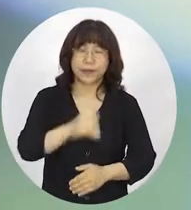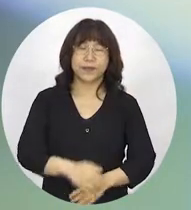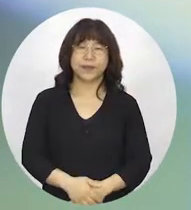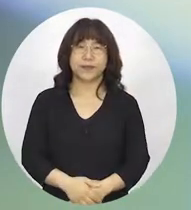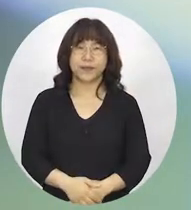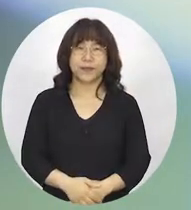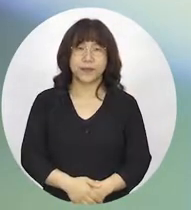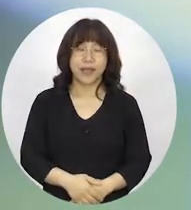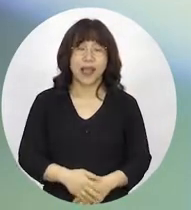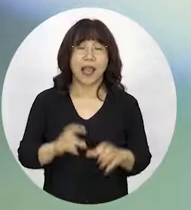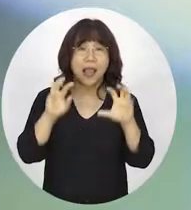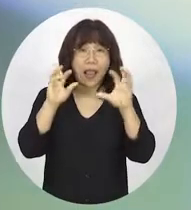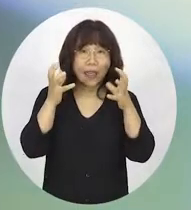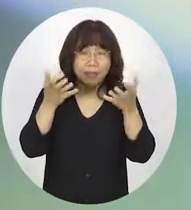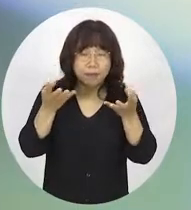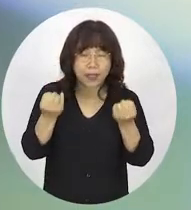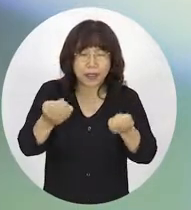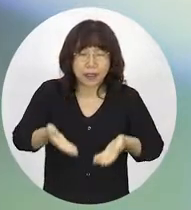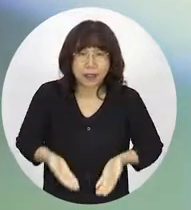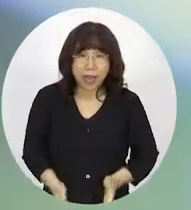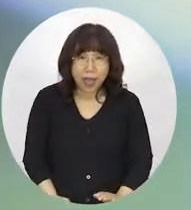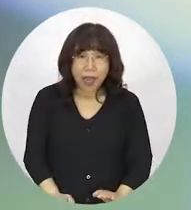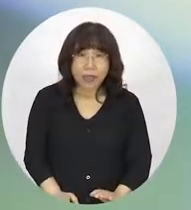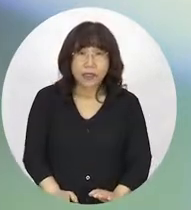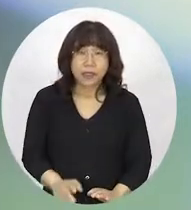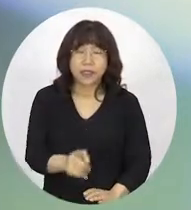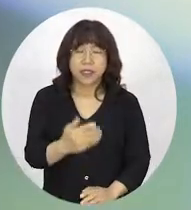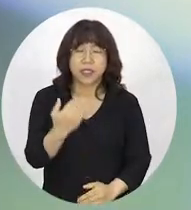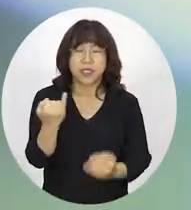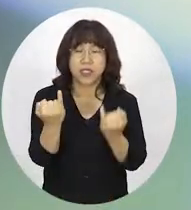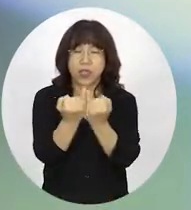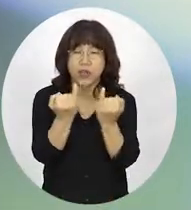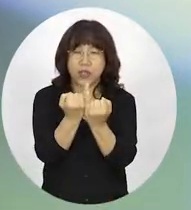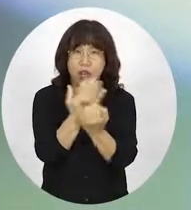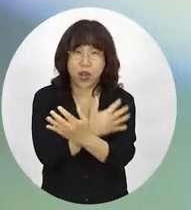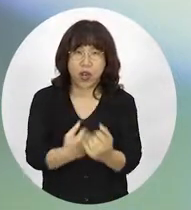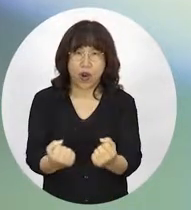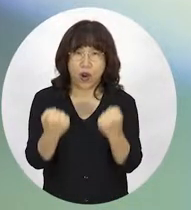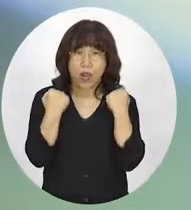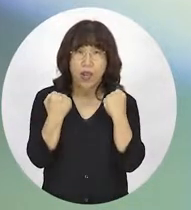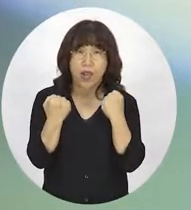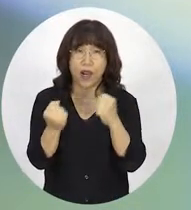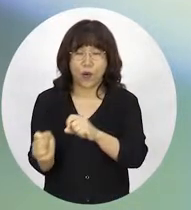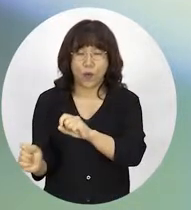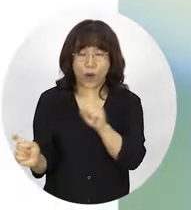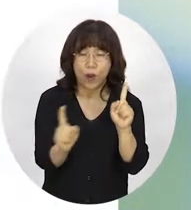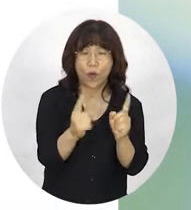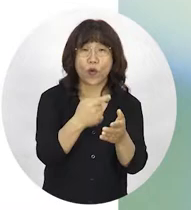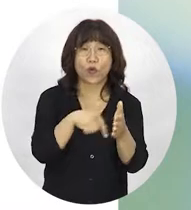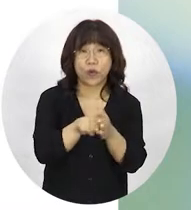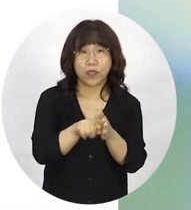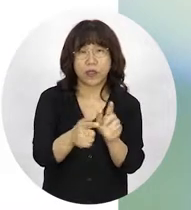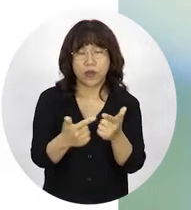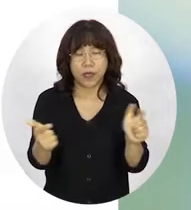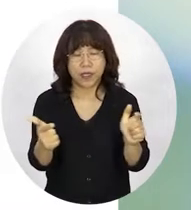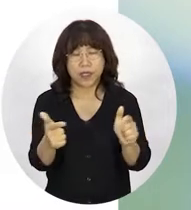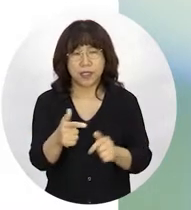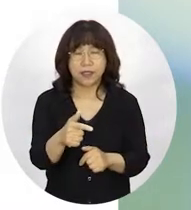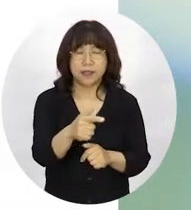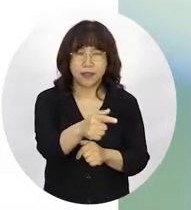다둥이맘 산후회복 지원 사업은 다자녀 출산 여성의 산후회복과 건강 증진을 위해 양한방 의료기관과